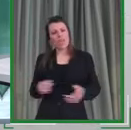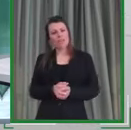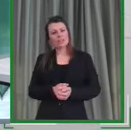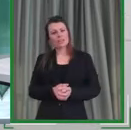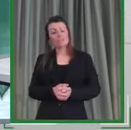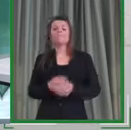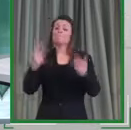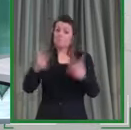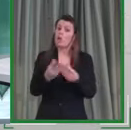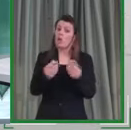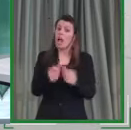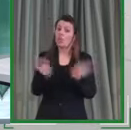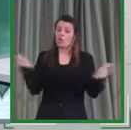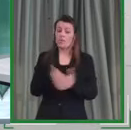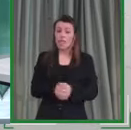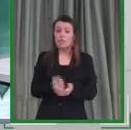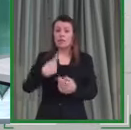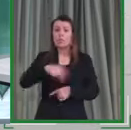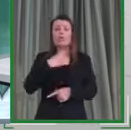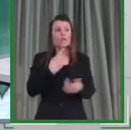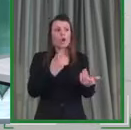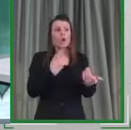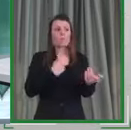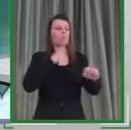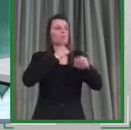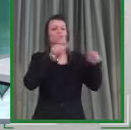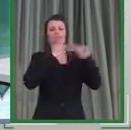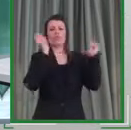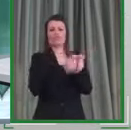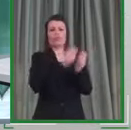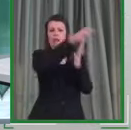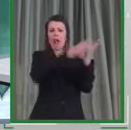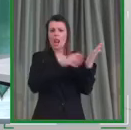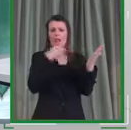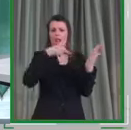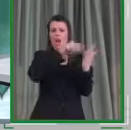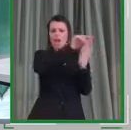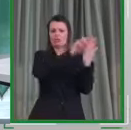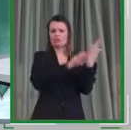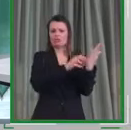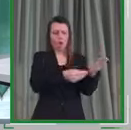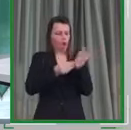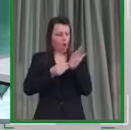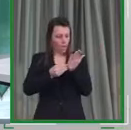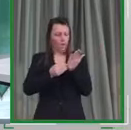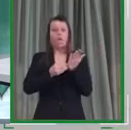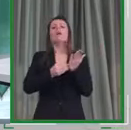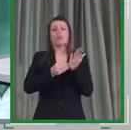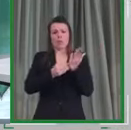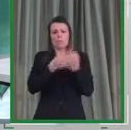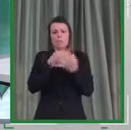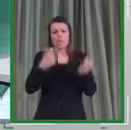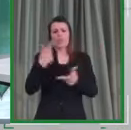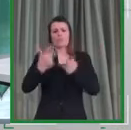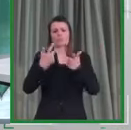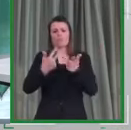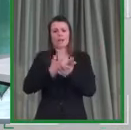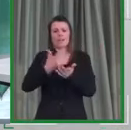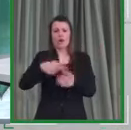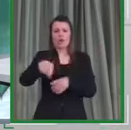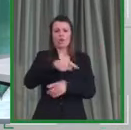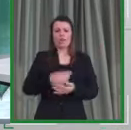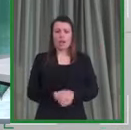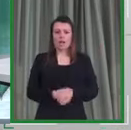direzione generale ve l'abbiamo raccontata ridimensiona molto quello che in qualche modo in maniera roboante